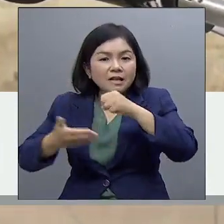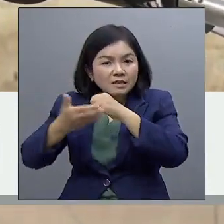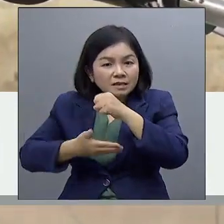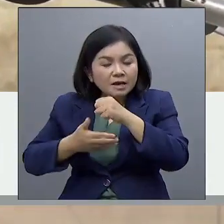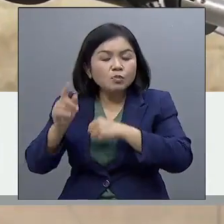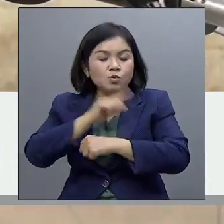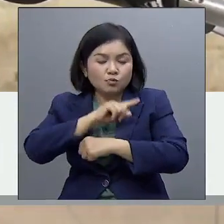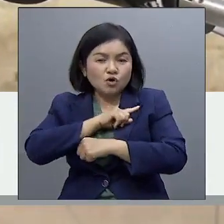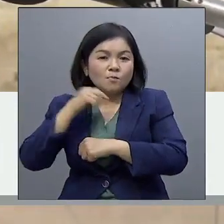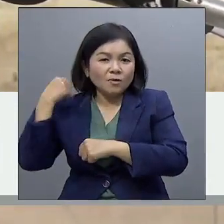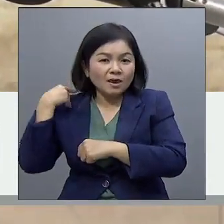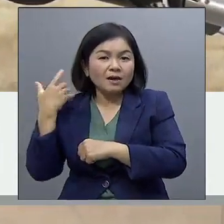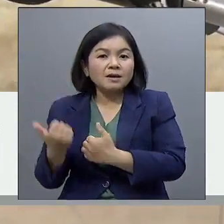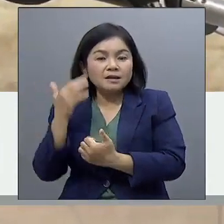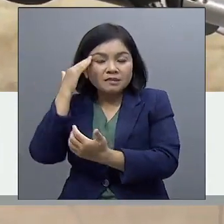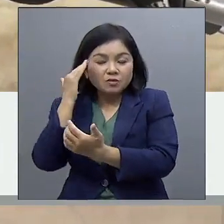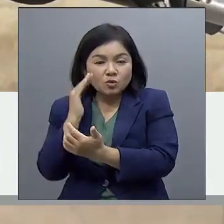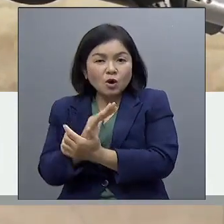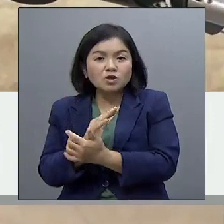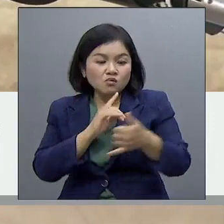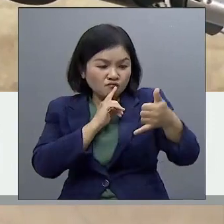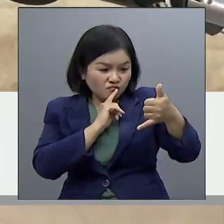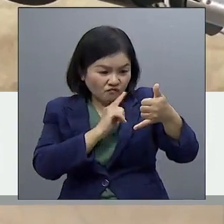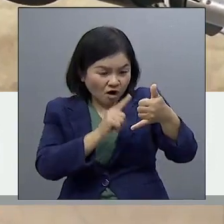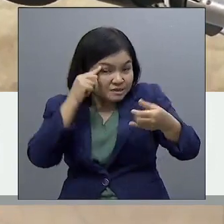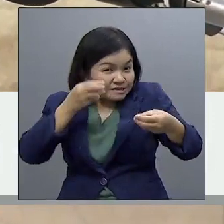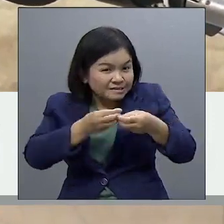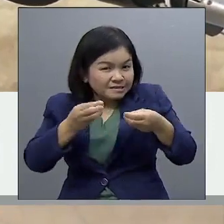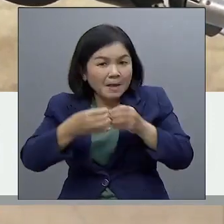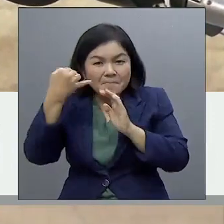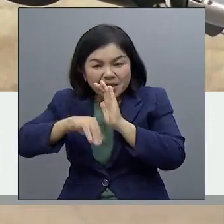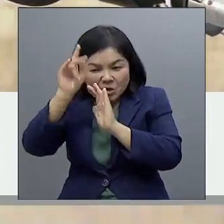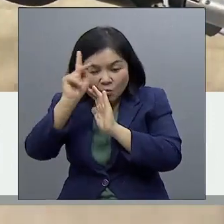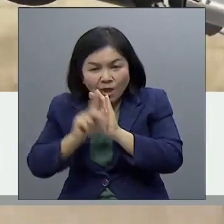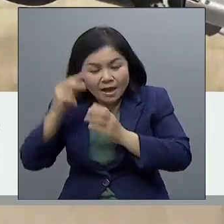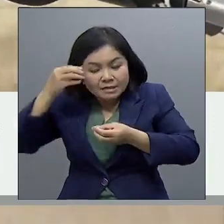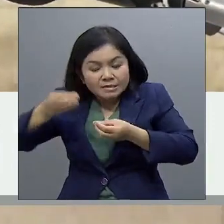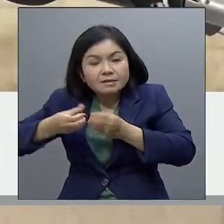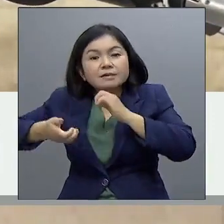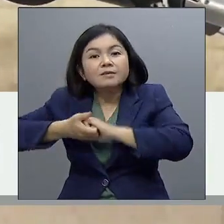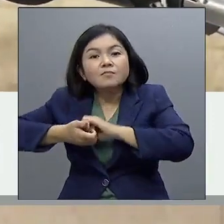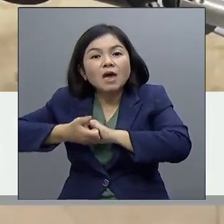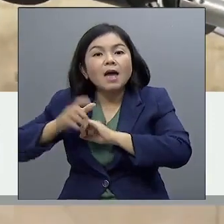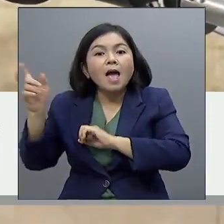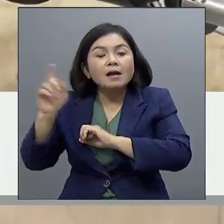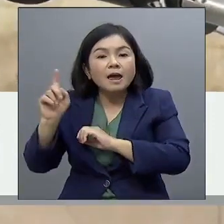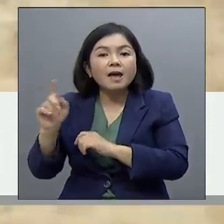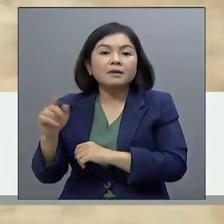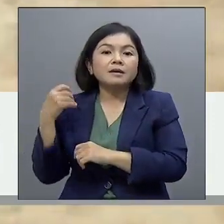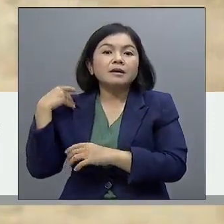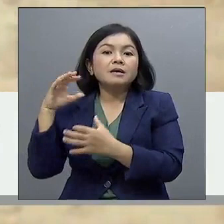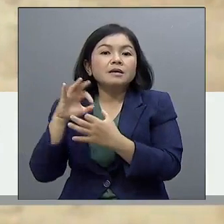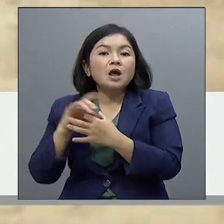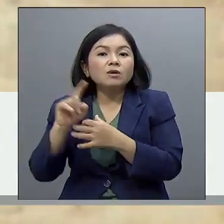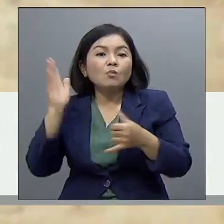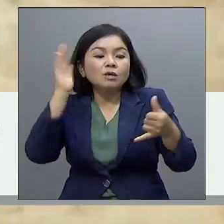ดชอบคดีซึ่งพนักงานสอบสวนก็แจ้งข้อกล่าวหาสมคบกันฟอกเงินและมีส่วนร่วมในองค์กรอาชญากรรมข้ามชาติซึ่งนายอุปกิต